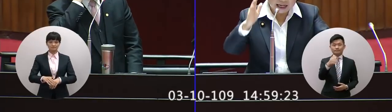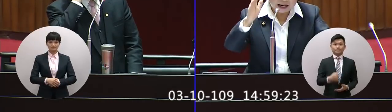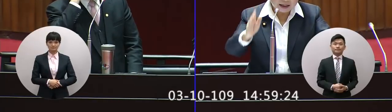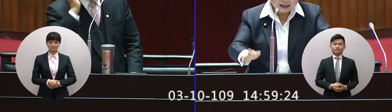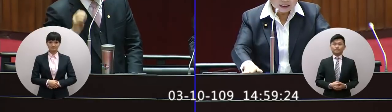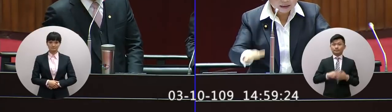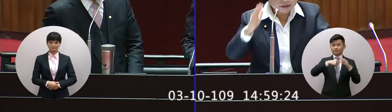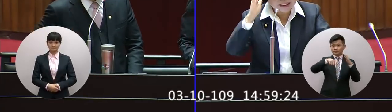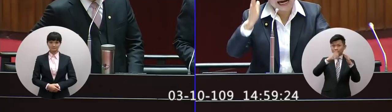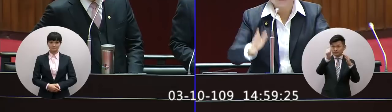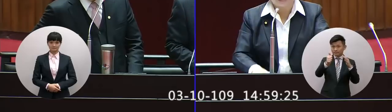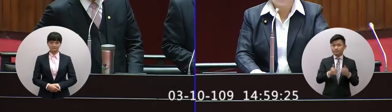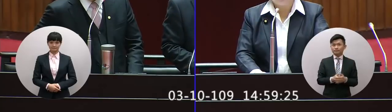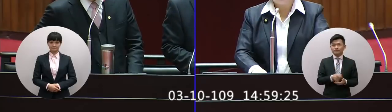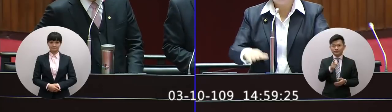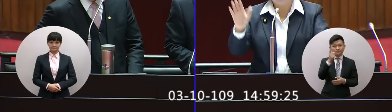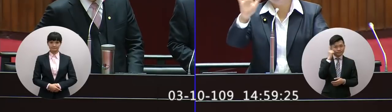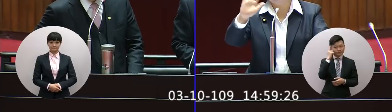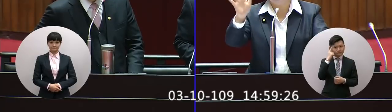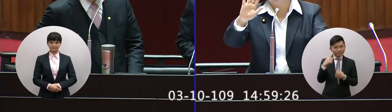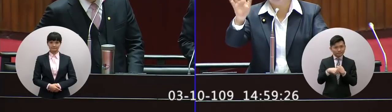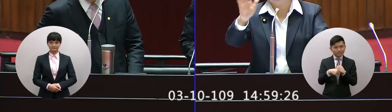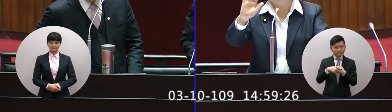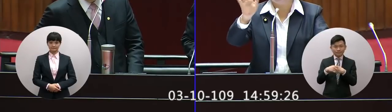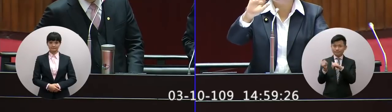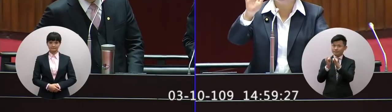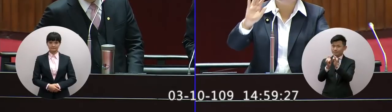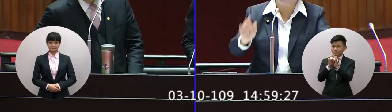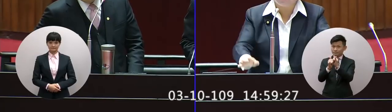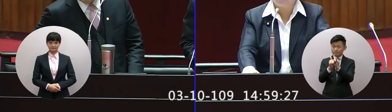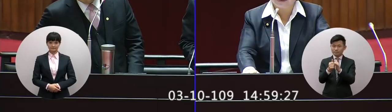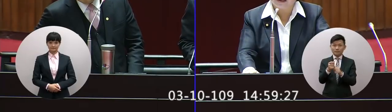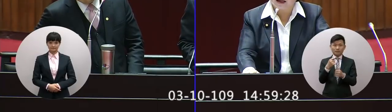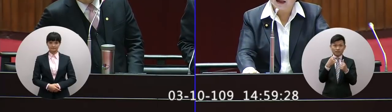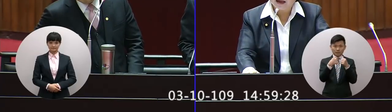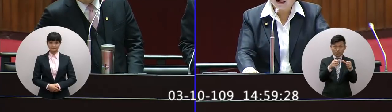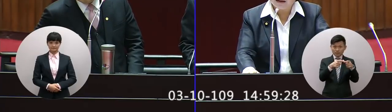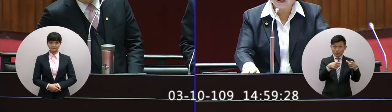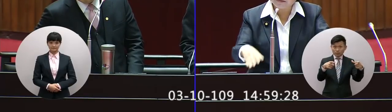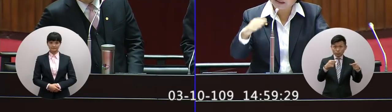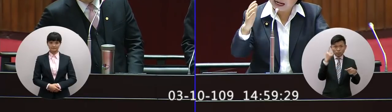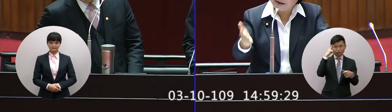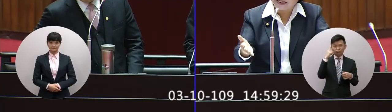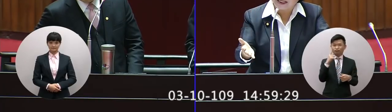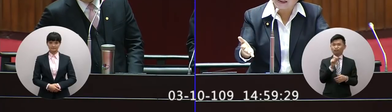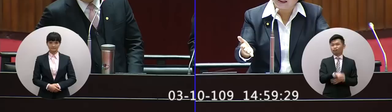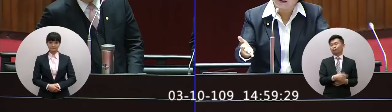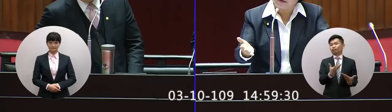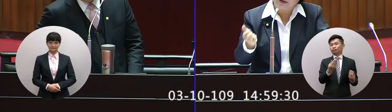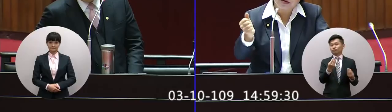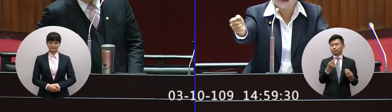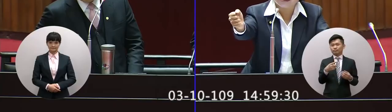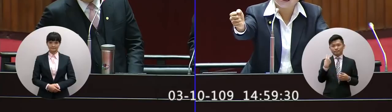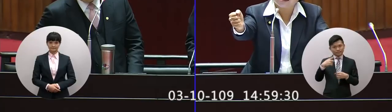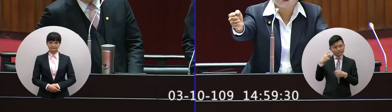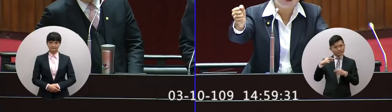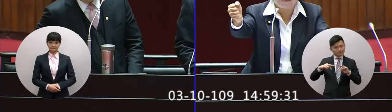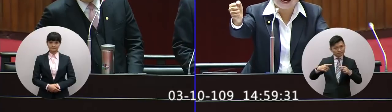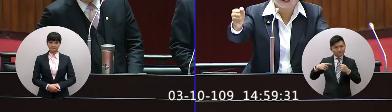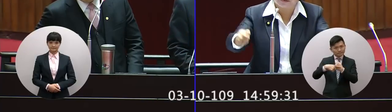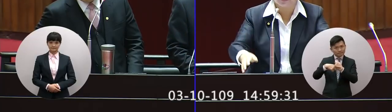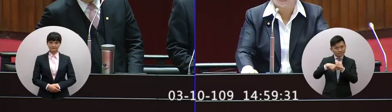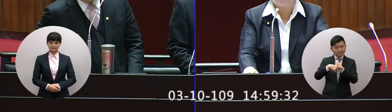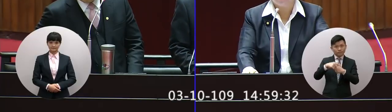以院长，是不是想想，既然民众对于抵消券是不同意的，那么是不是赶快延议？我们全力支